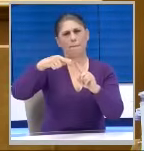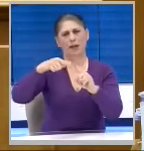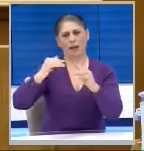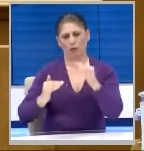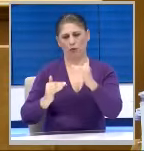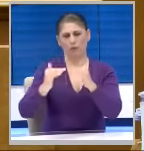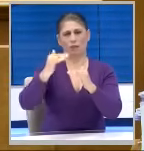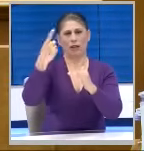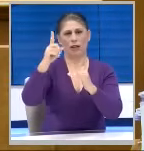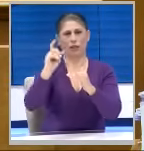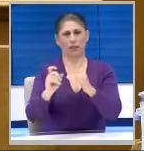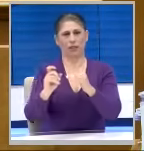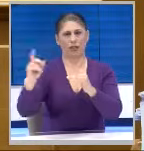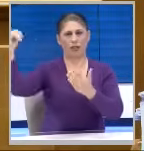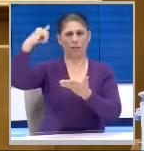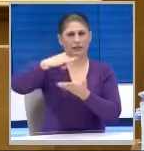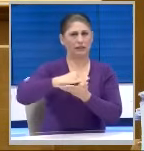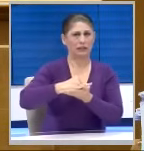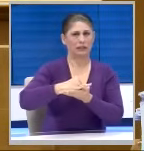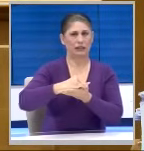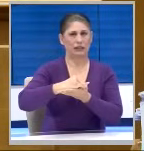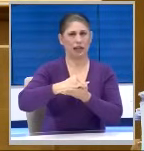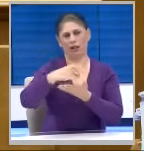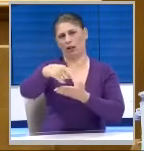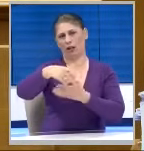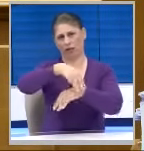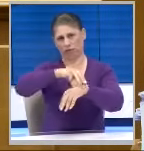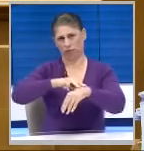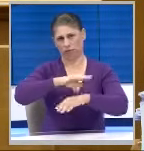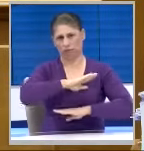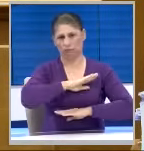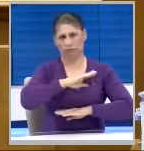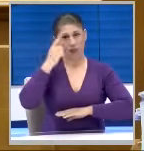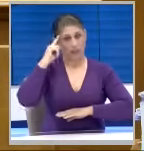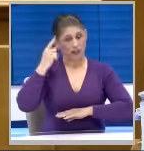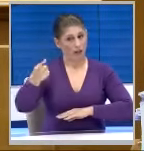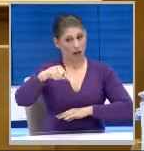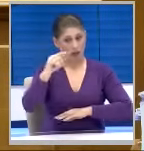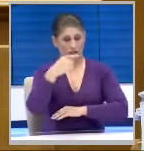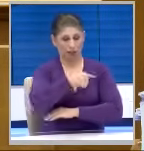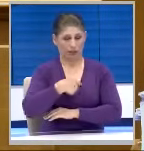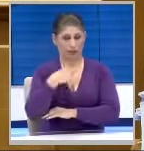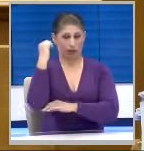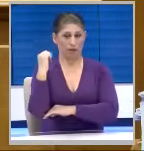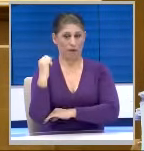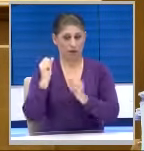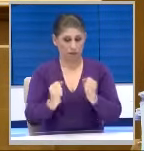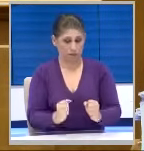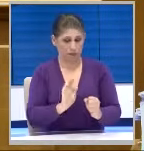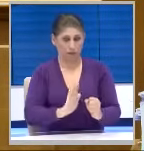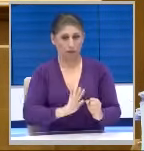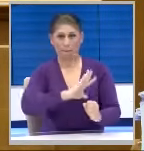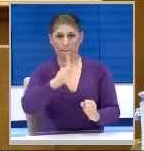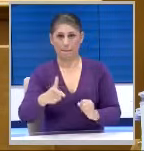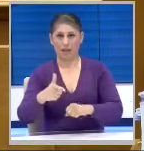μάχης δεν ξέρω αν καθόταν και οι άλλοι σταθμάρχες έως τις 11 ίσως να μην γινόταν ότι έγινε εάν